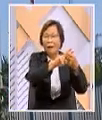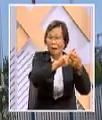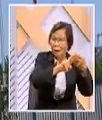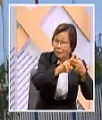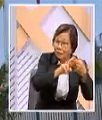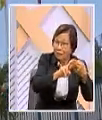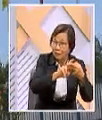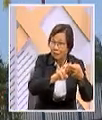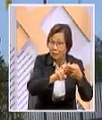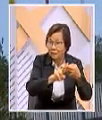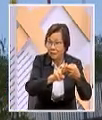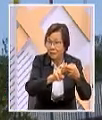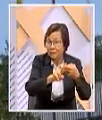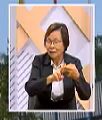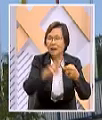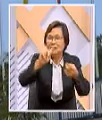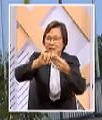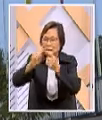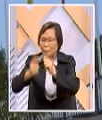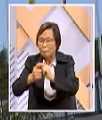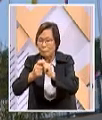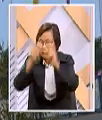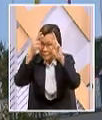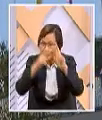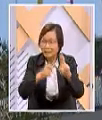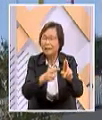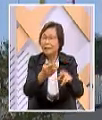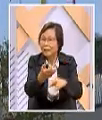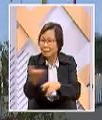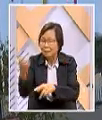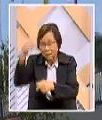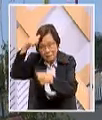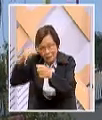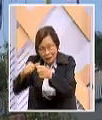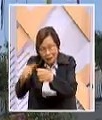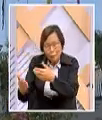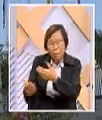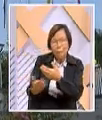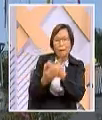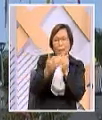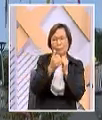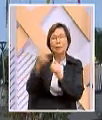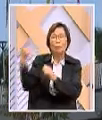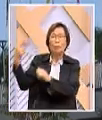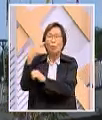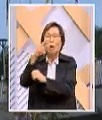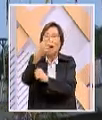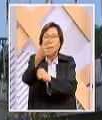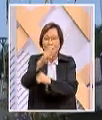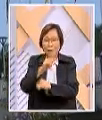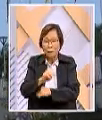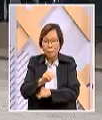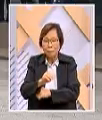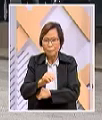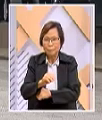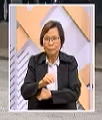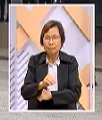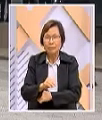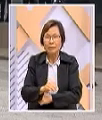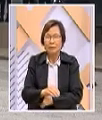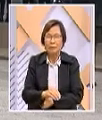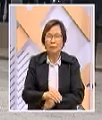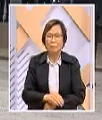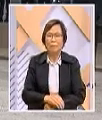hashtag selesainya teman setia anda. Teman berteman terimbas kembali bersama dengan radio-radio RTM yang sedia ada sudah kembali